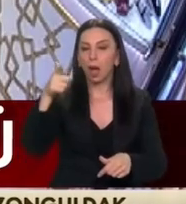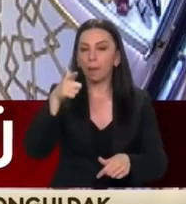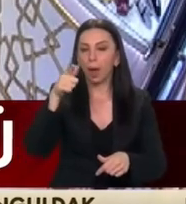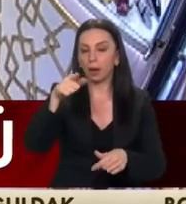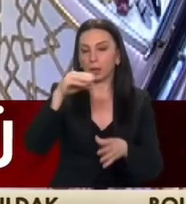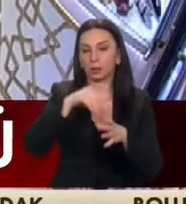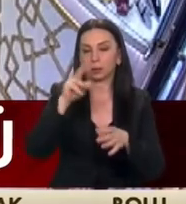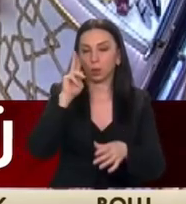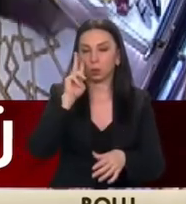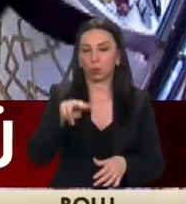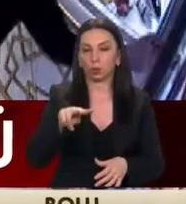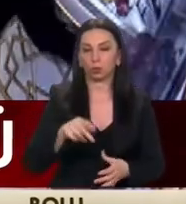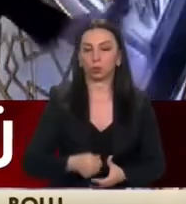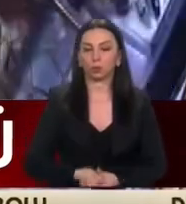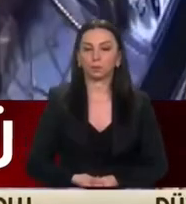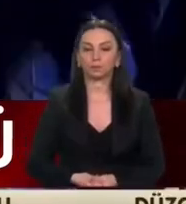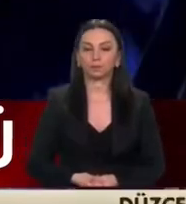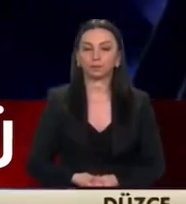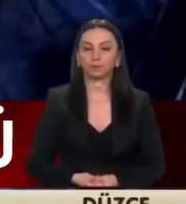yansıdı.